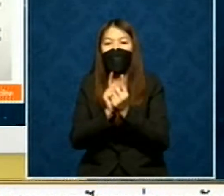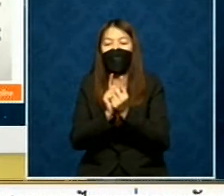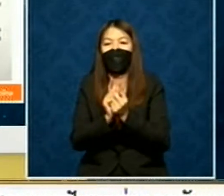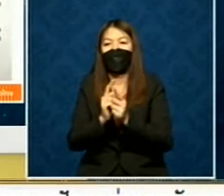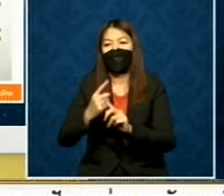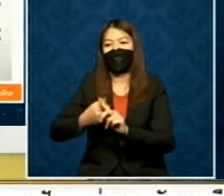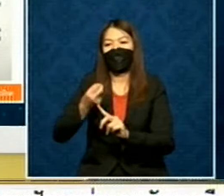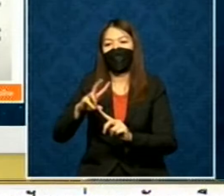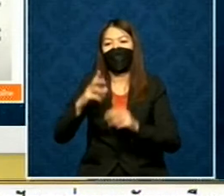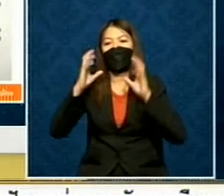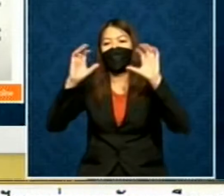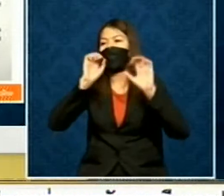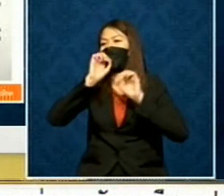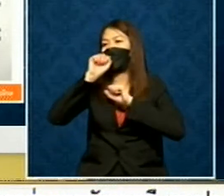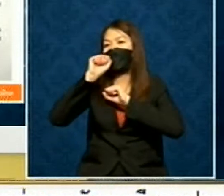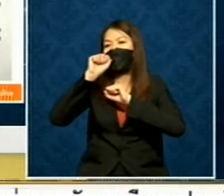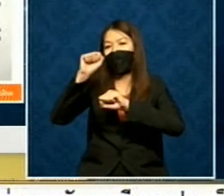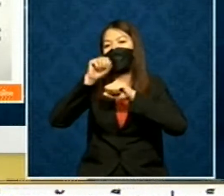่มี ASF